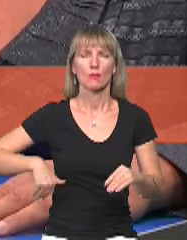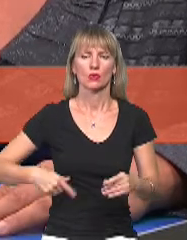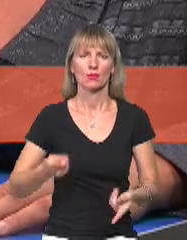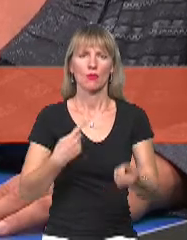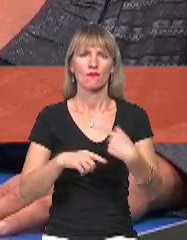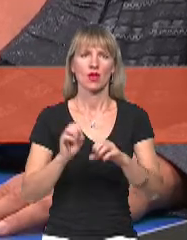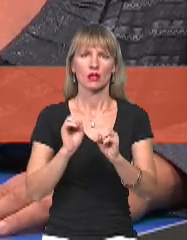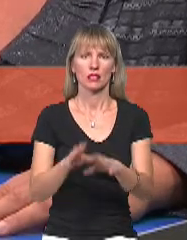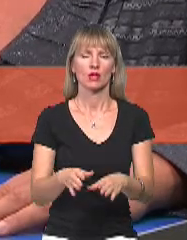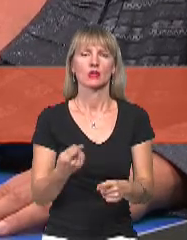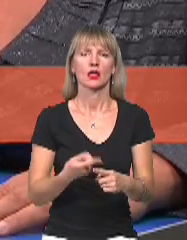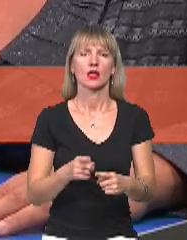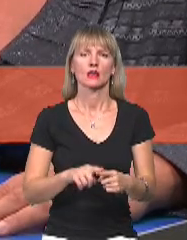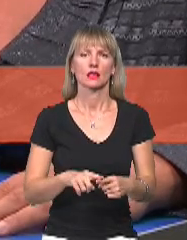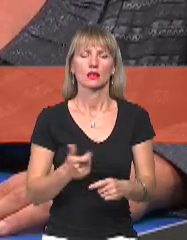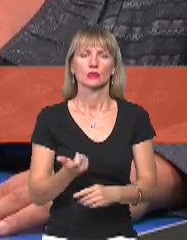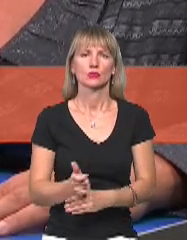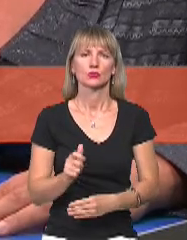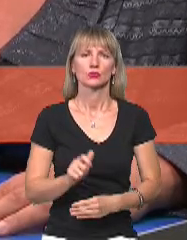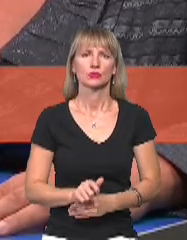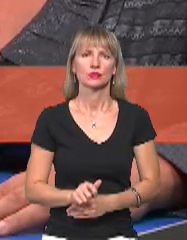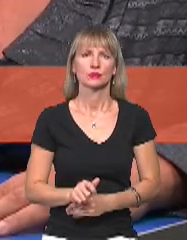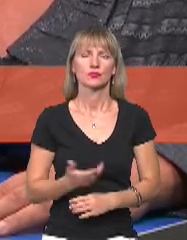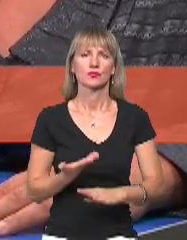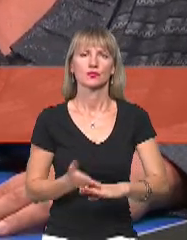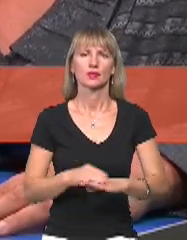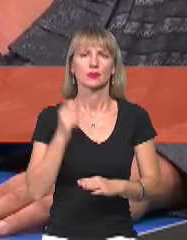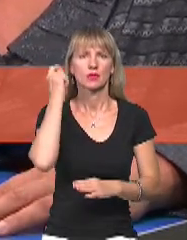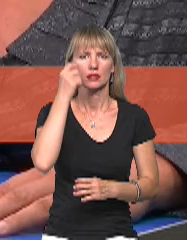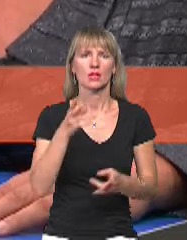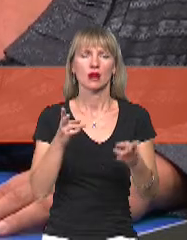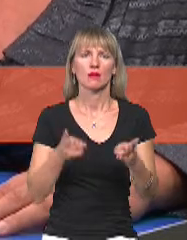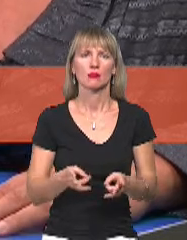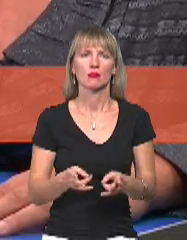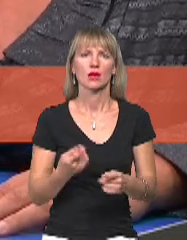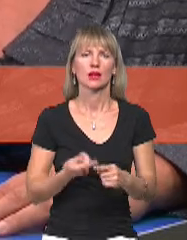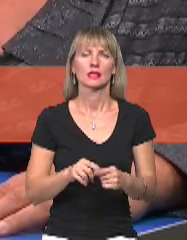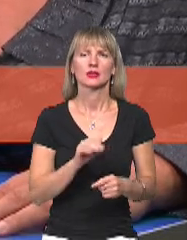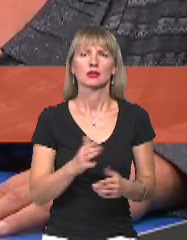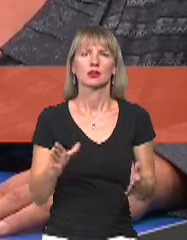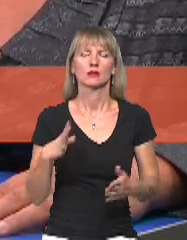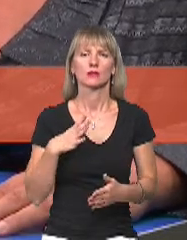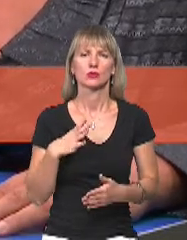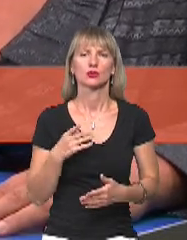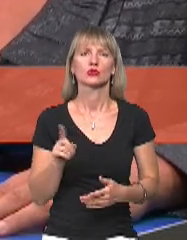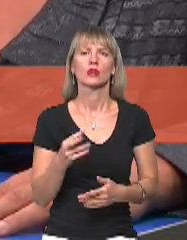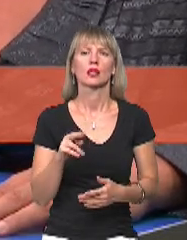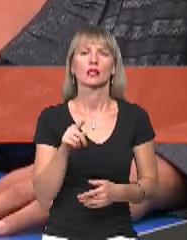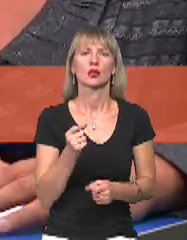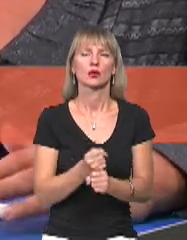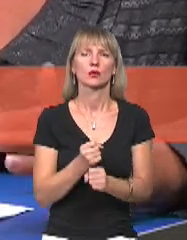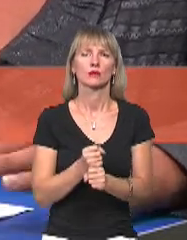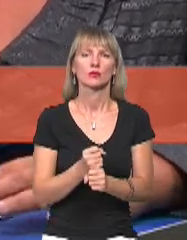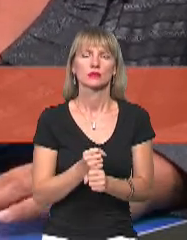повертають назад. Це дуже важка психологічна травма. Тобто це діти, які були поки... А що для них роблять,